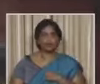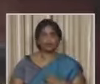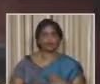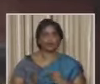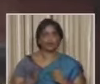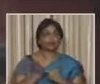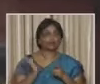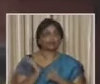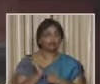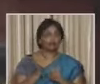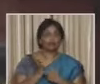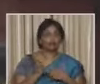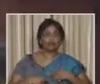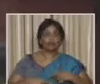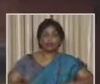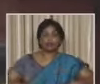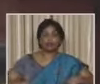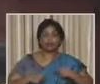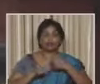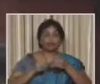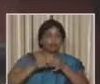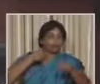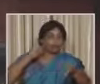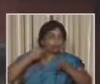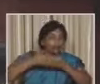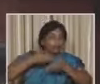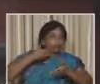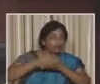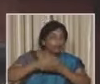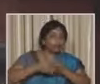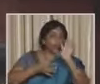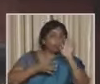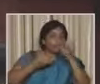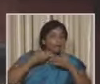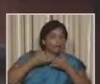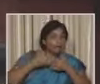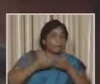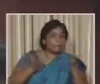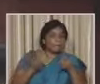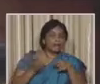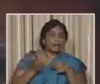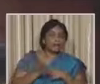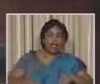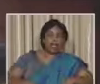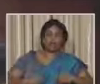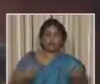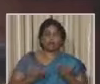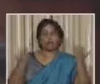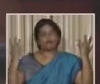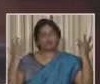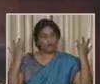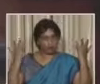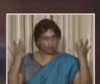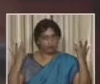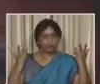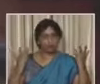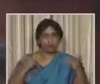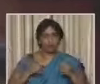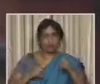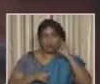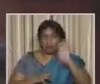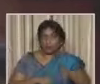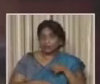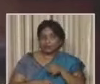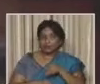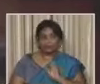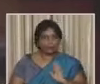டிவி அலைவரிசைகளுக்கு வந்து உள்ளாடைகளை லேயர் லேயர்களாக பிரித்து இதோ ஜெல் இருக்கிறது, இதோ தூள் இருக்கிறது என கூறினார்கள். இவை